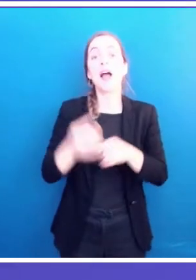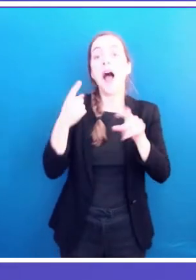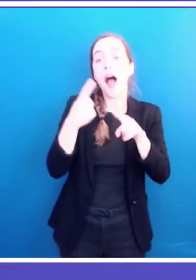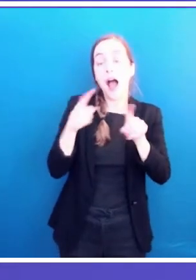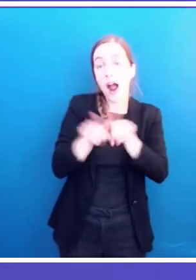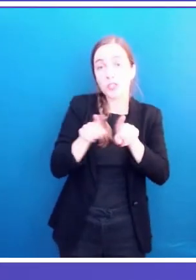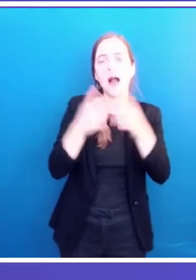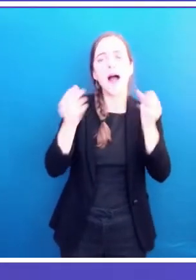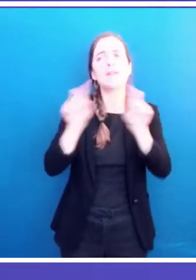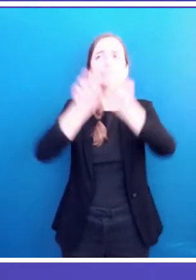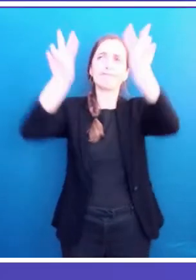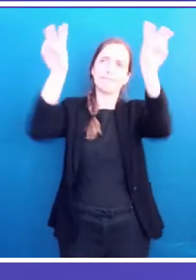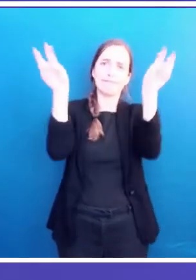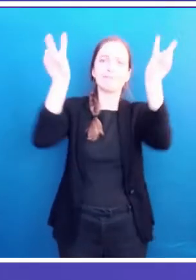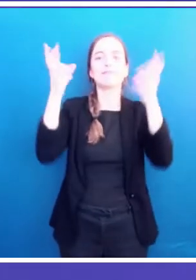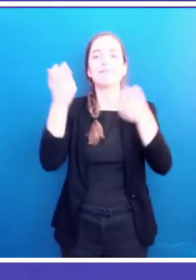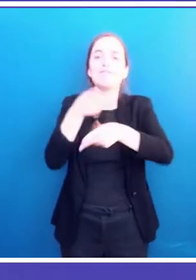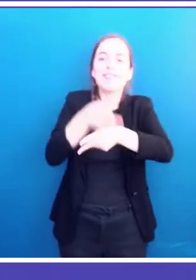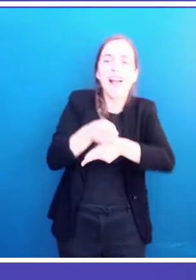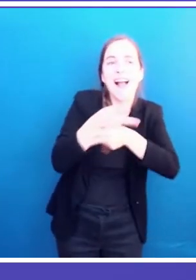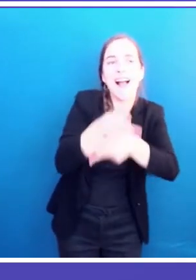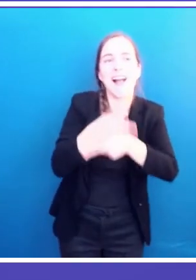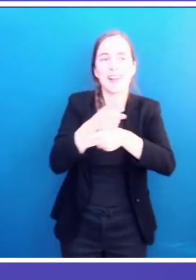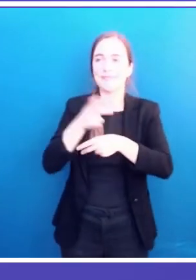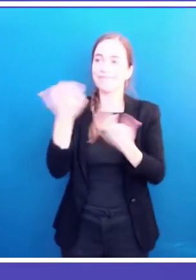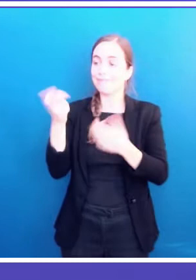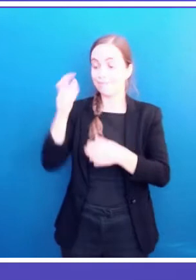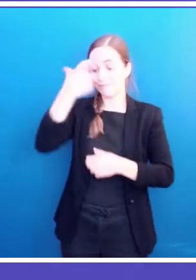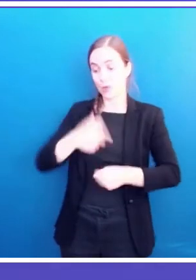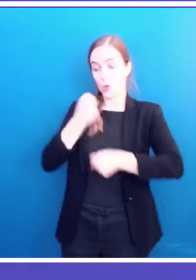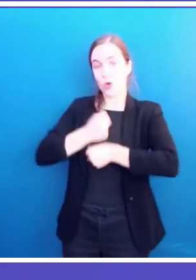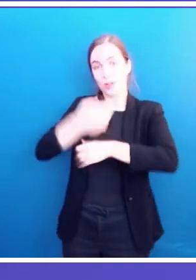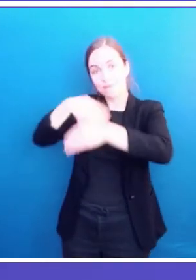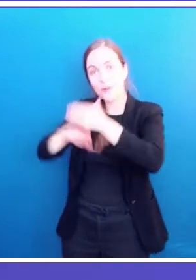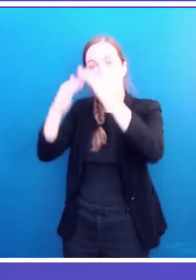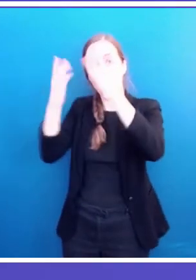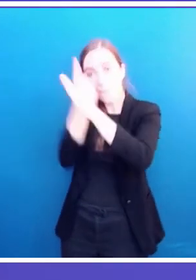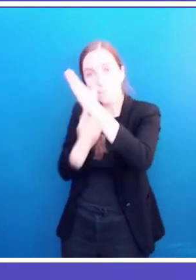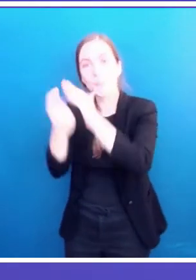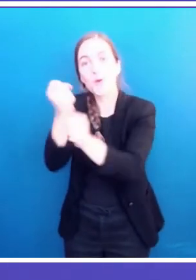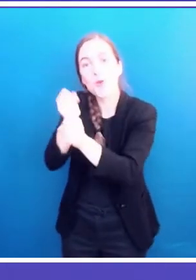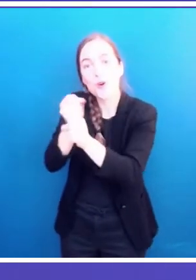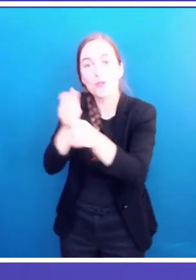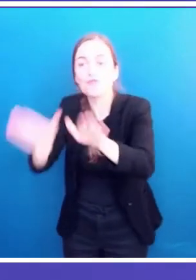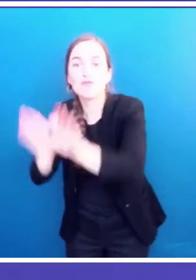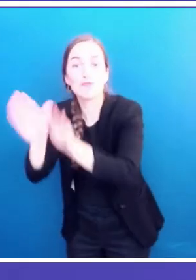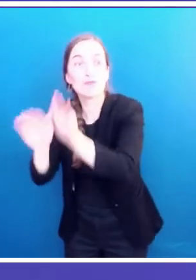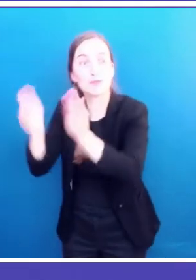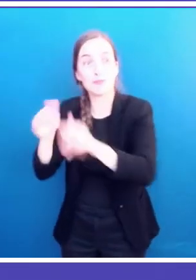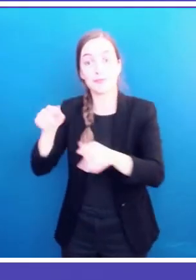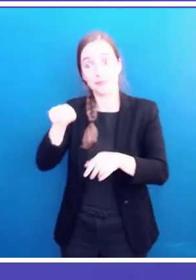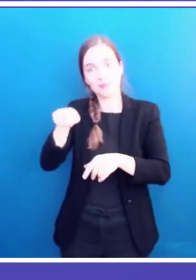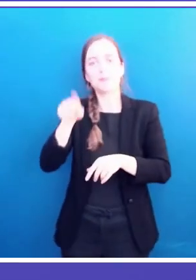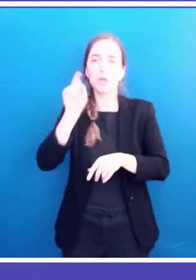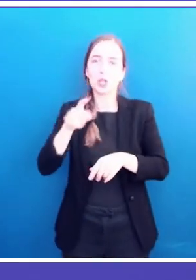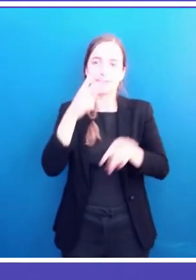تعتني بمن يقدم الرعاية. 270 مقدم رعاية حصلوا على الدعم النفسي